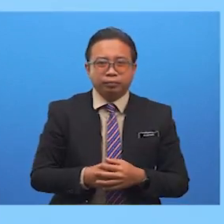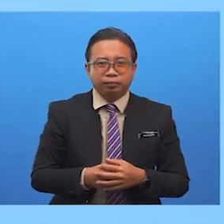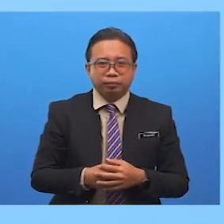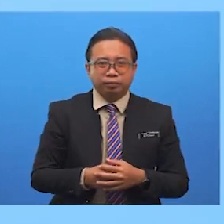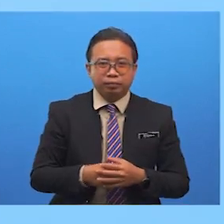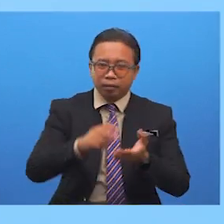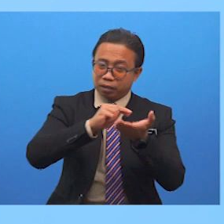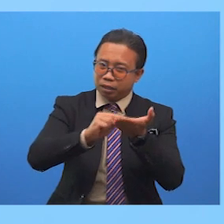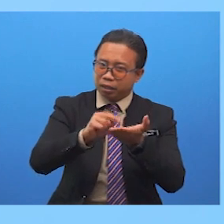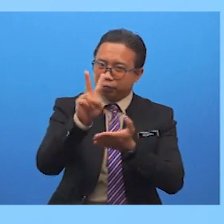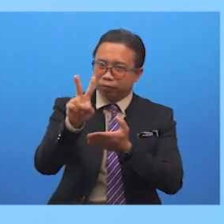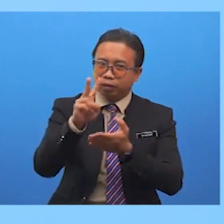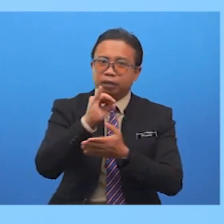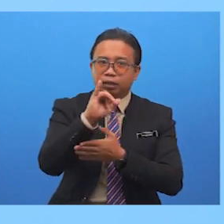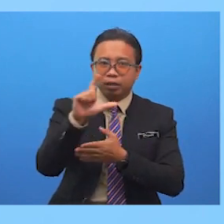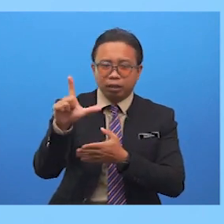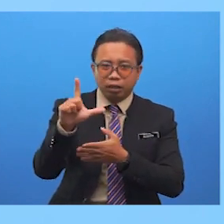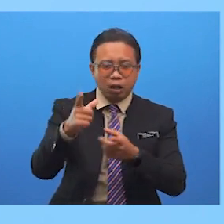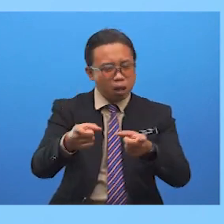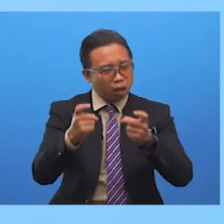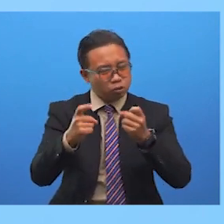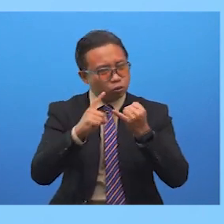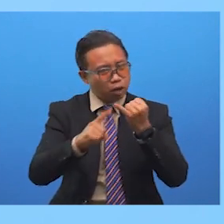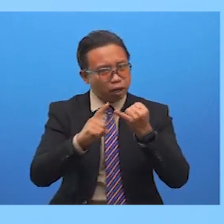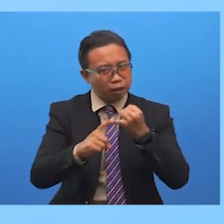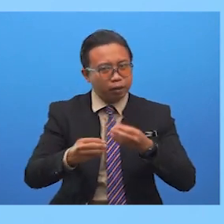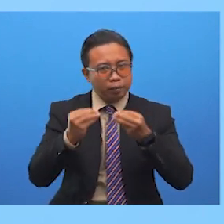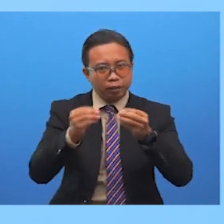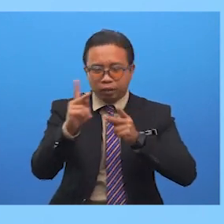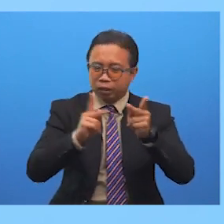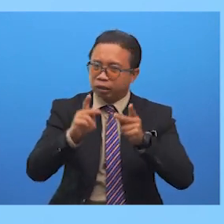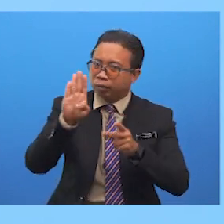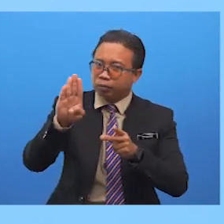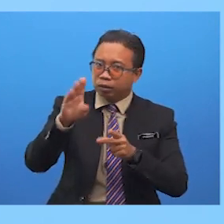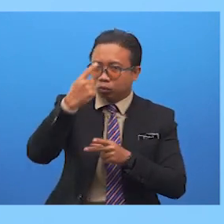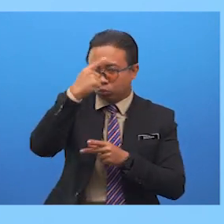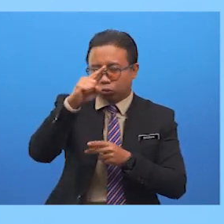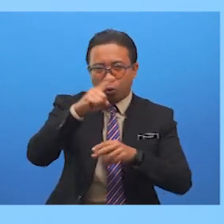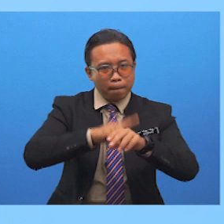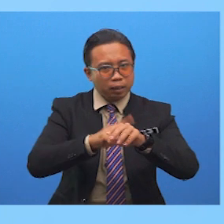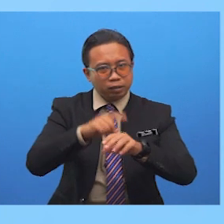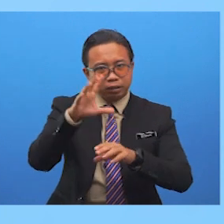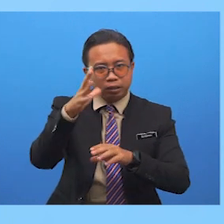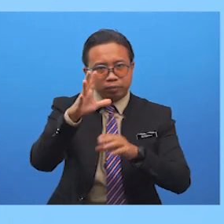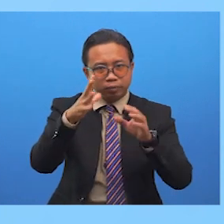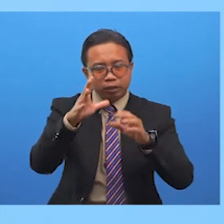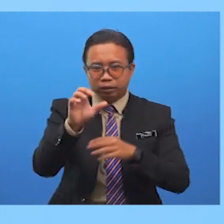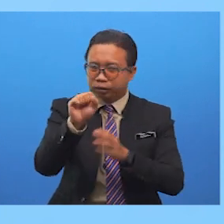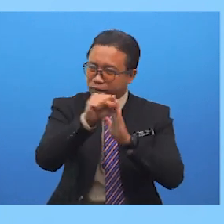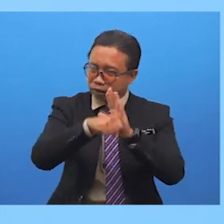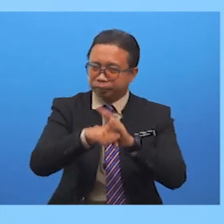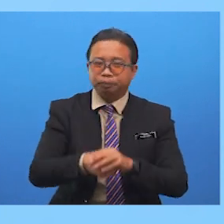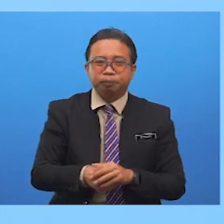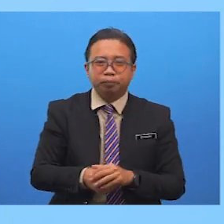Hai nilai b adalah merupakan laju akhir rabik rethobe untuk tempo 16-sai